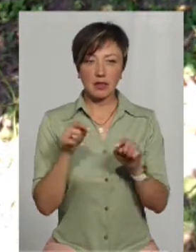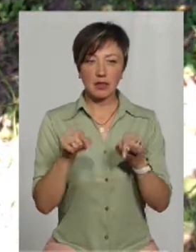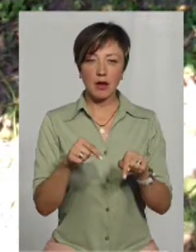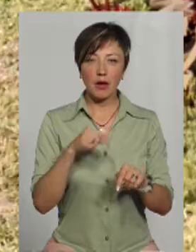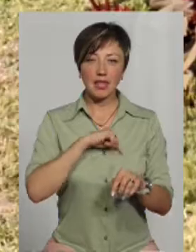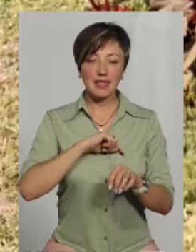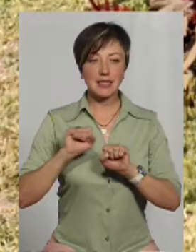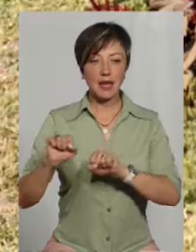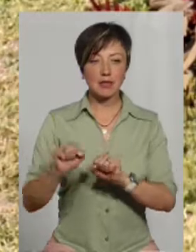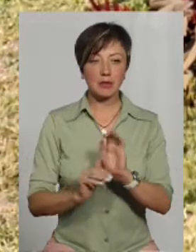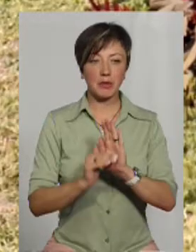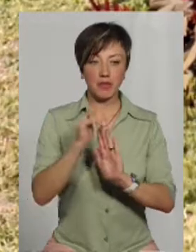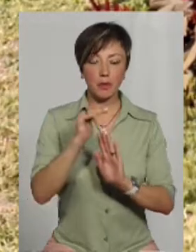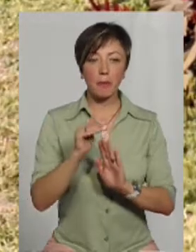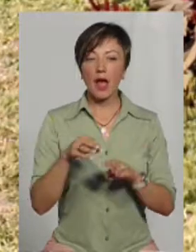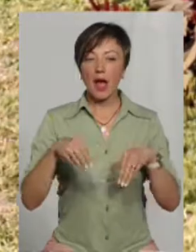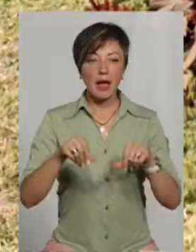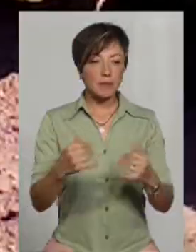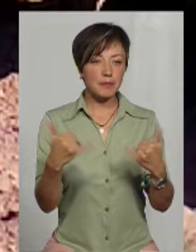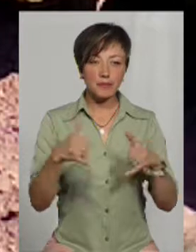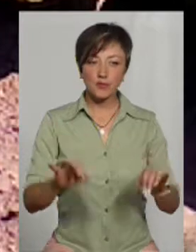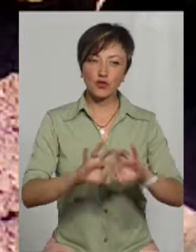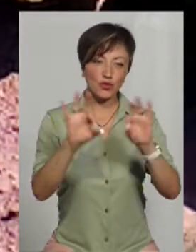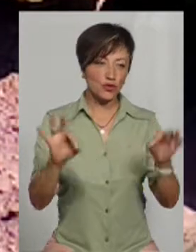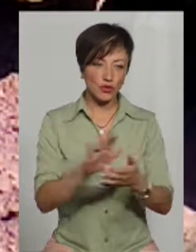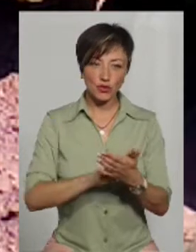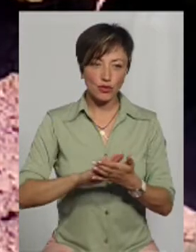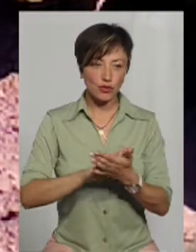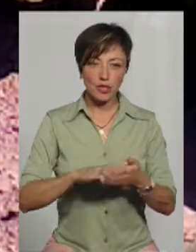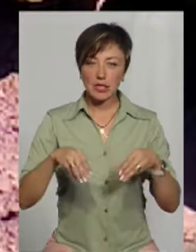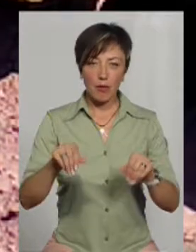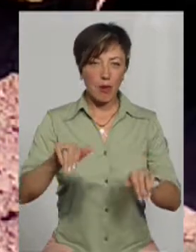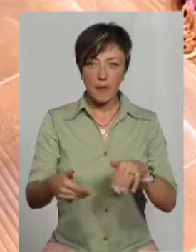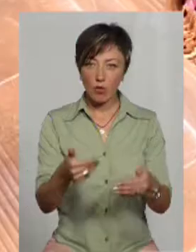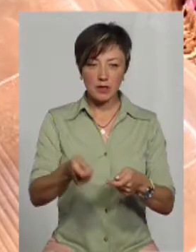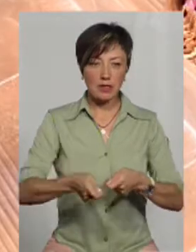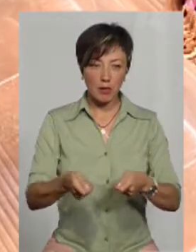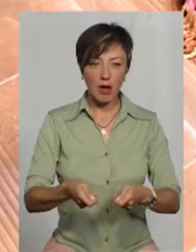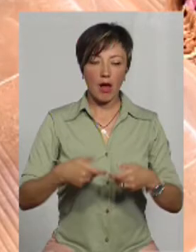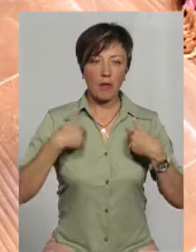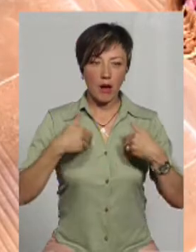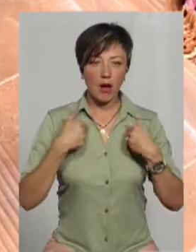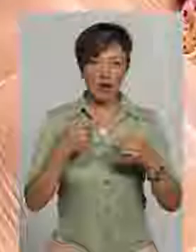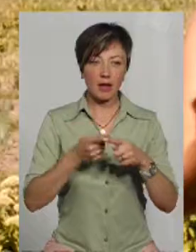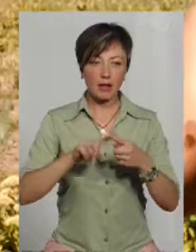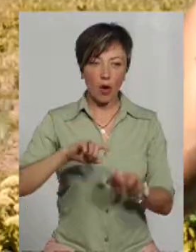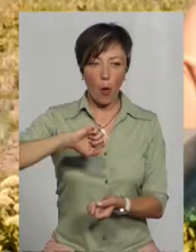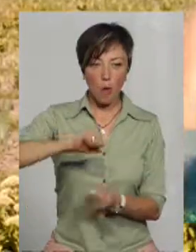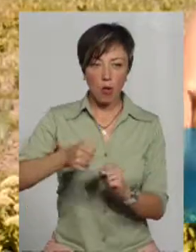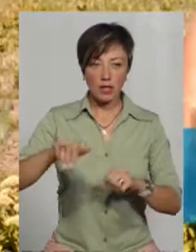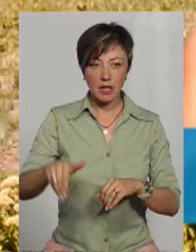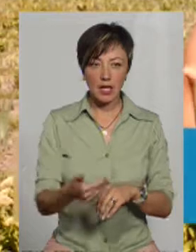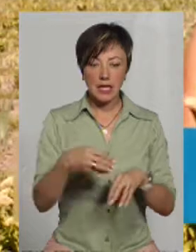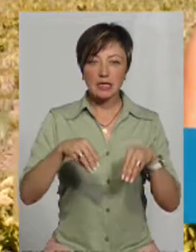підвищує для дерева. У ґрунт не вносять жодних хімічних препаратів. Землю не перекопують і не сапають, живлять органікою з компостних ям. Земля